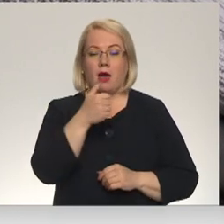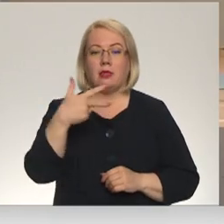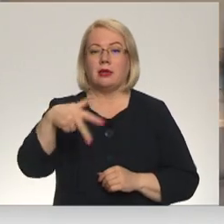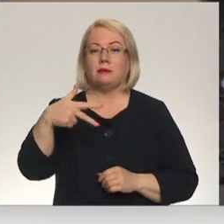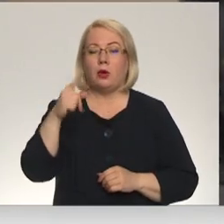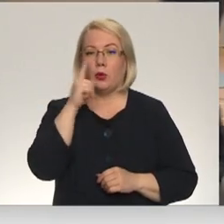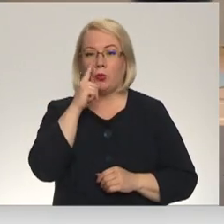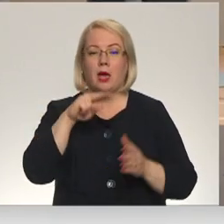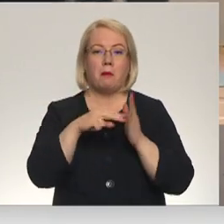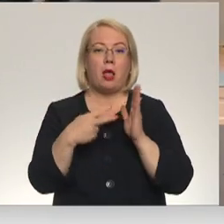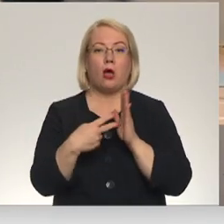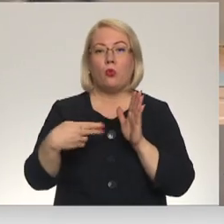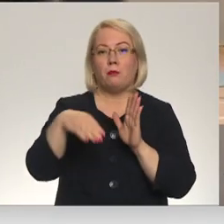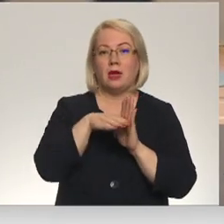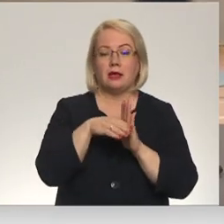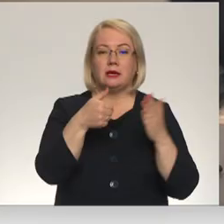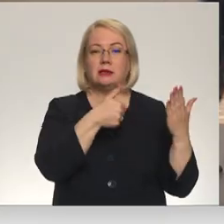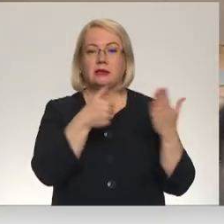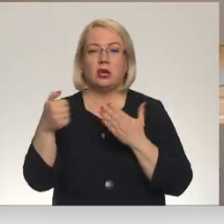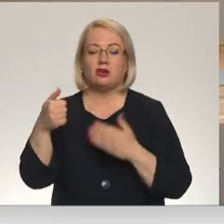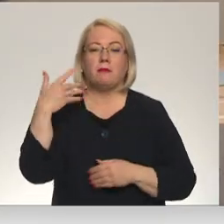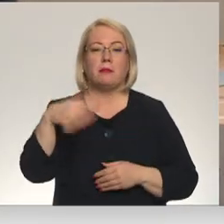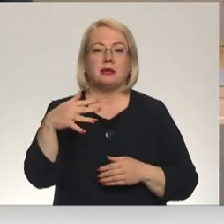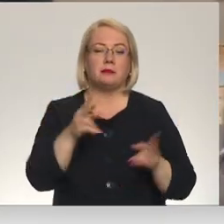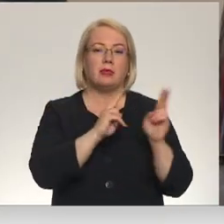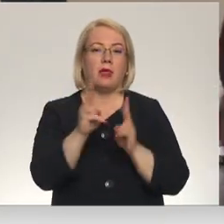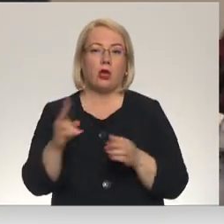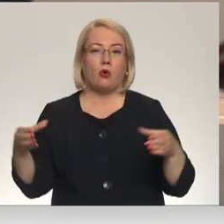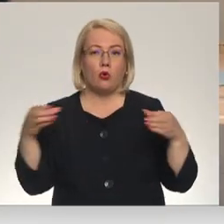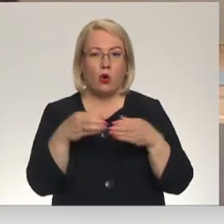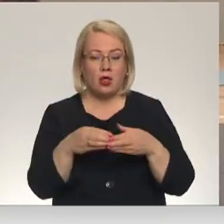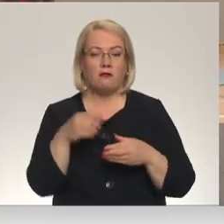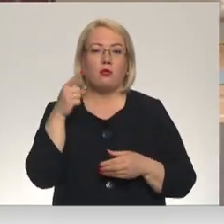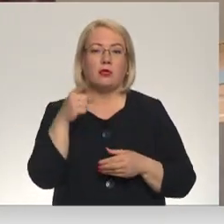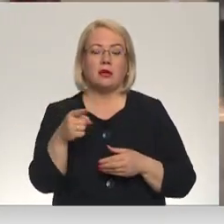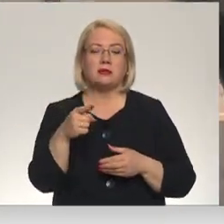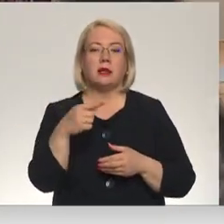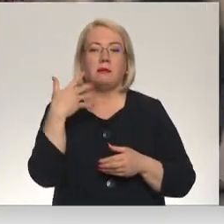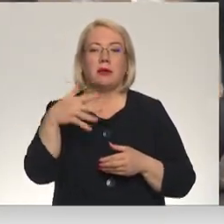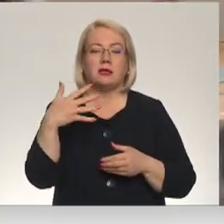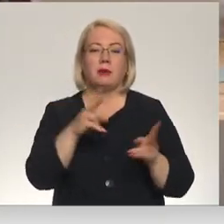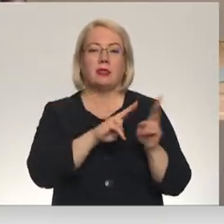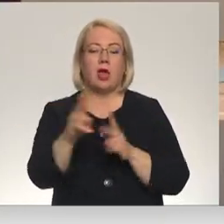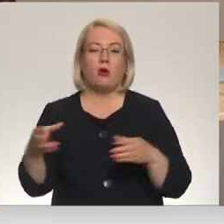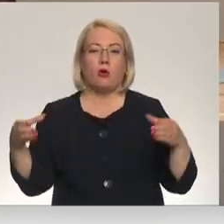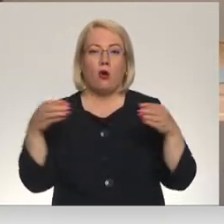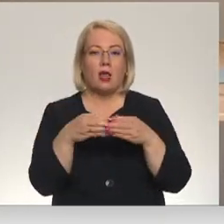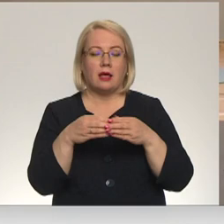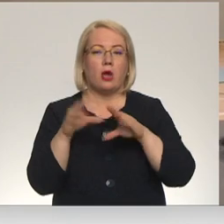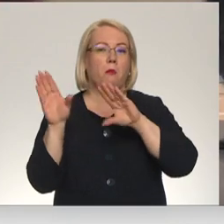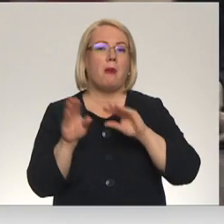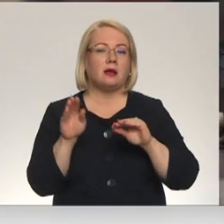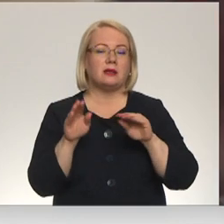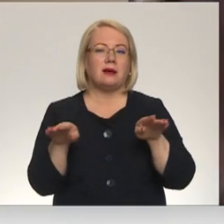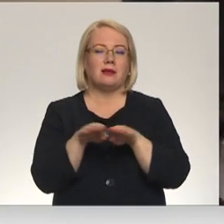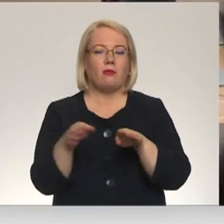Jūnijā, plāno piedalīties 650 deju kolektīvi, kas esot par 50 deju kolektīviem mazāk kā iepriekšējos